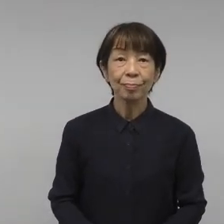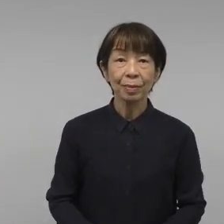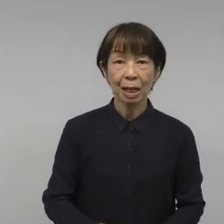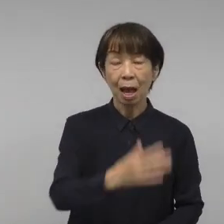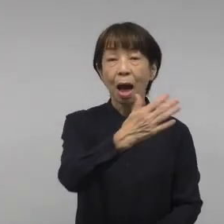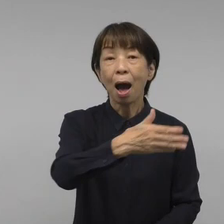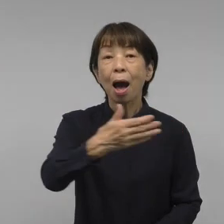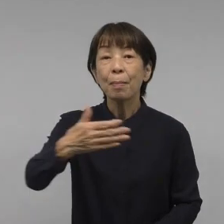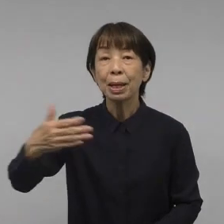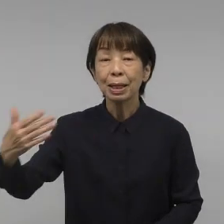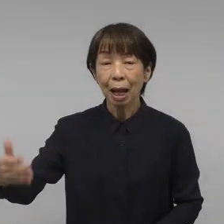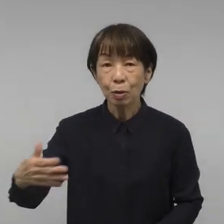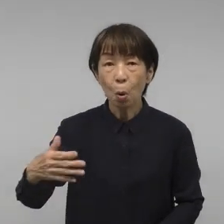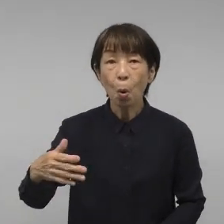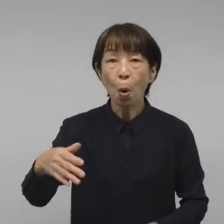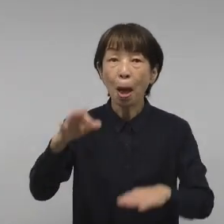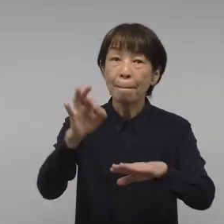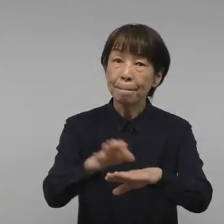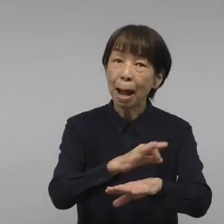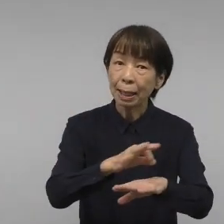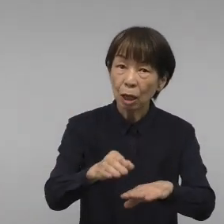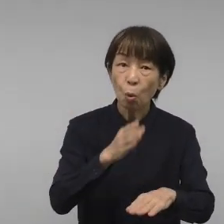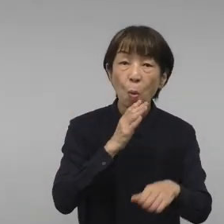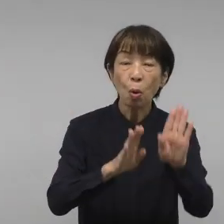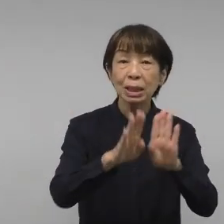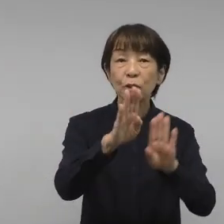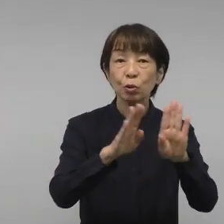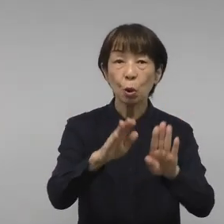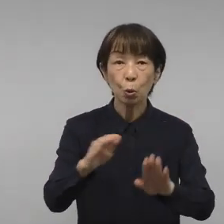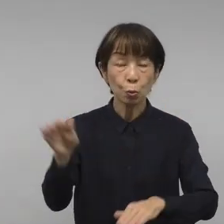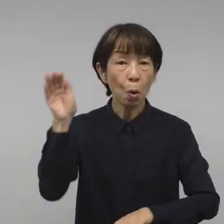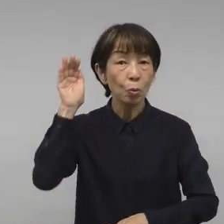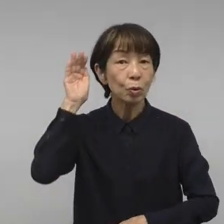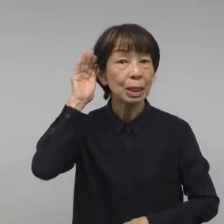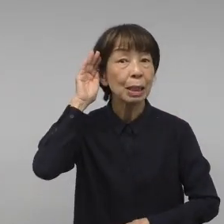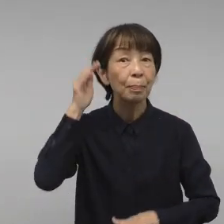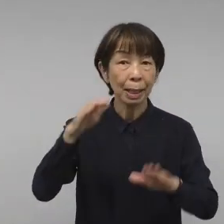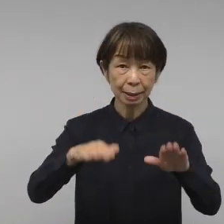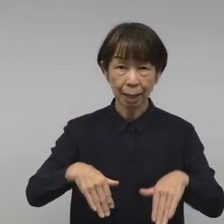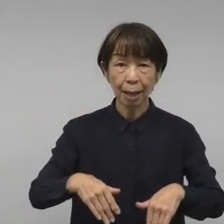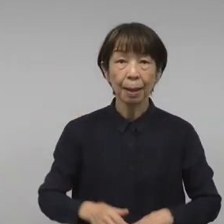カのマーケットというかですね、そういった実情も伺ったところであります。